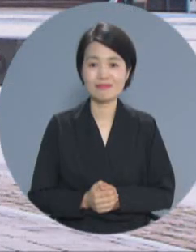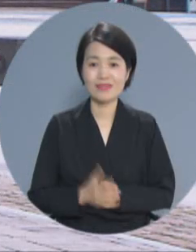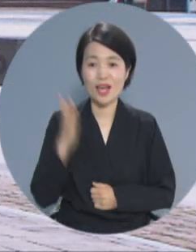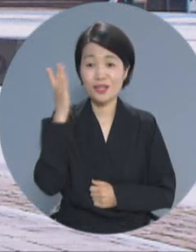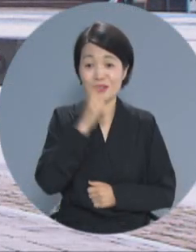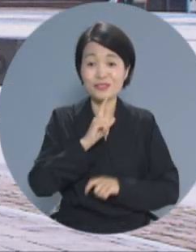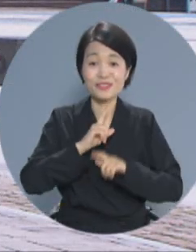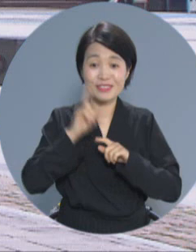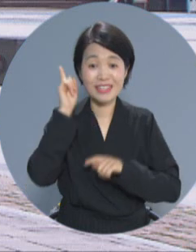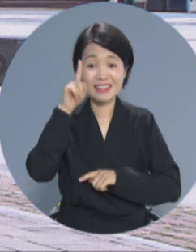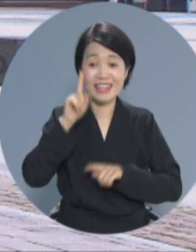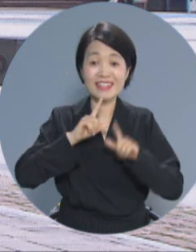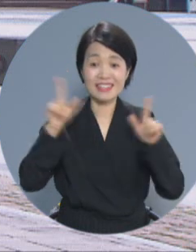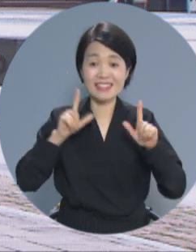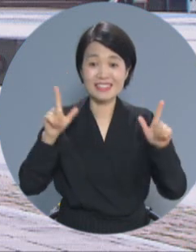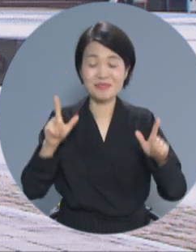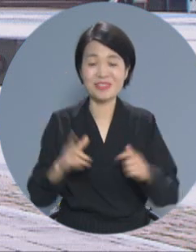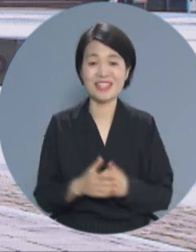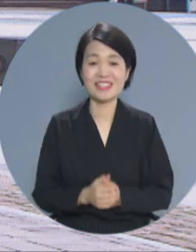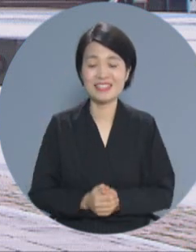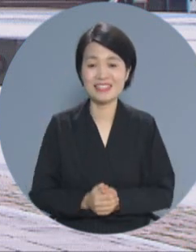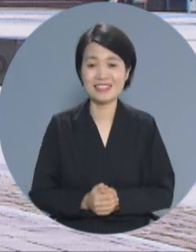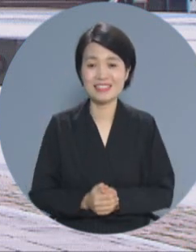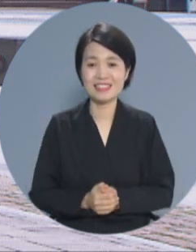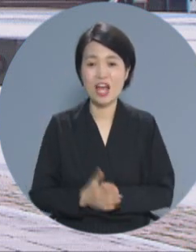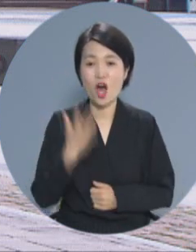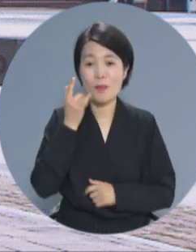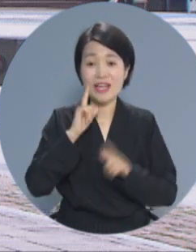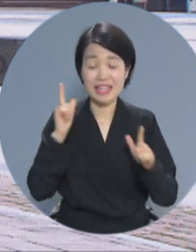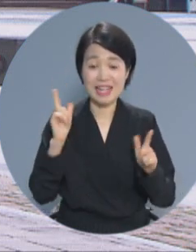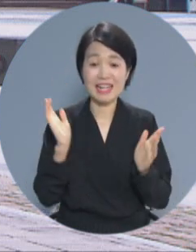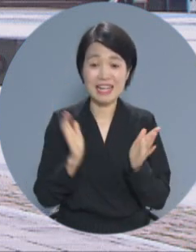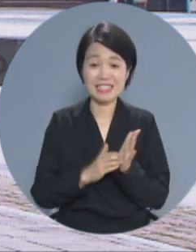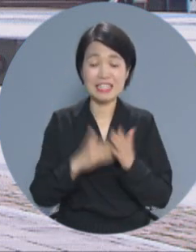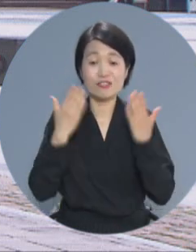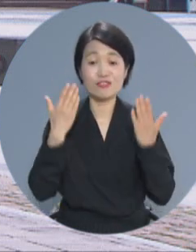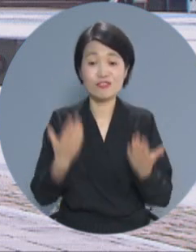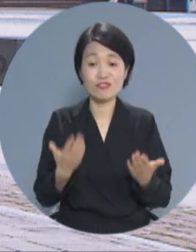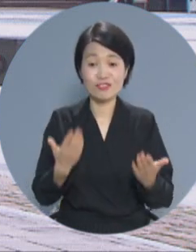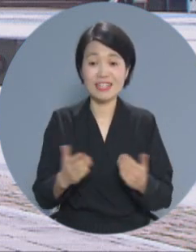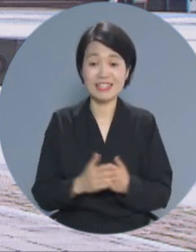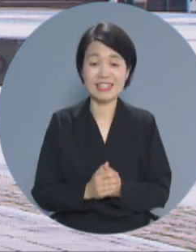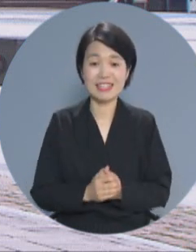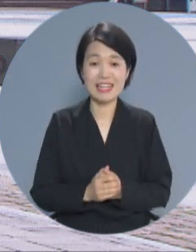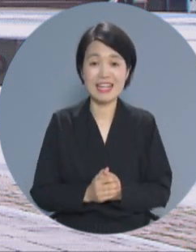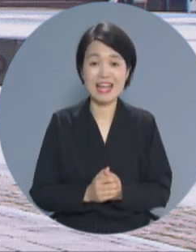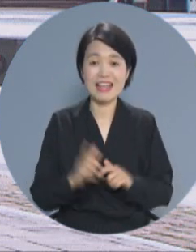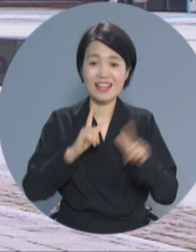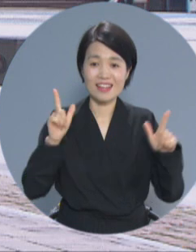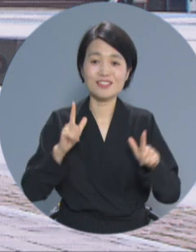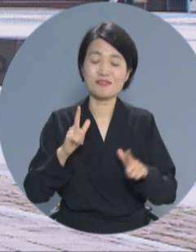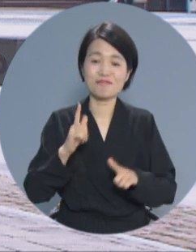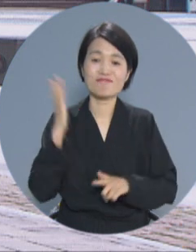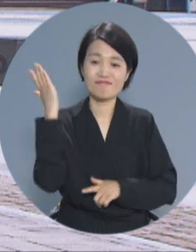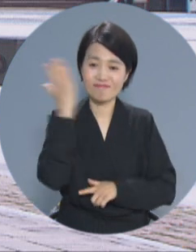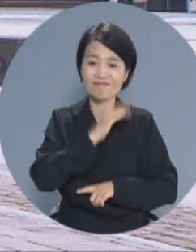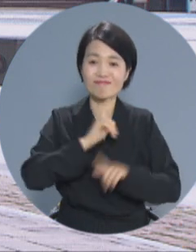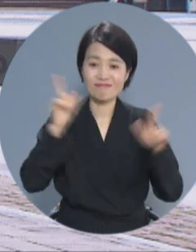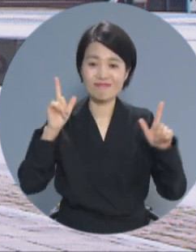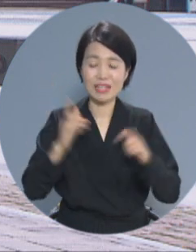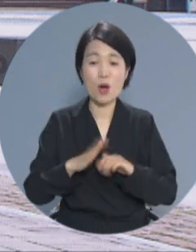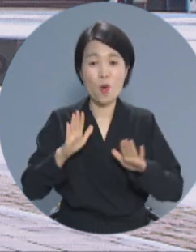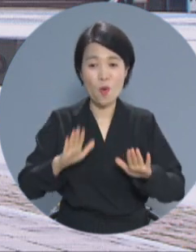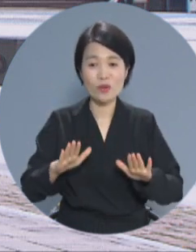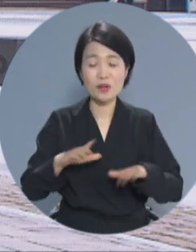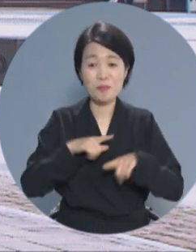여수 MBC AI 내일의 날씨입니다. 어버이날까지 이어지는 징검다리 연휴에다 날씨도 비교적 맑아서